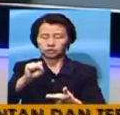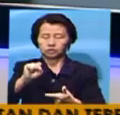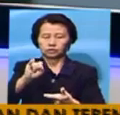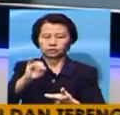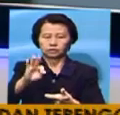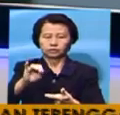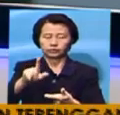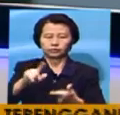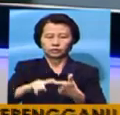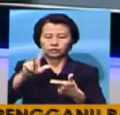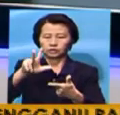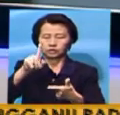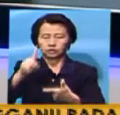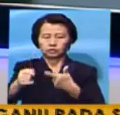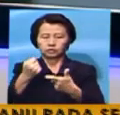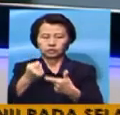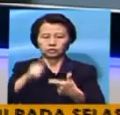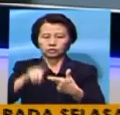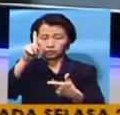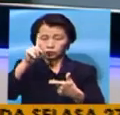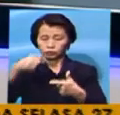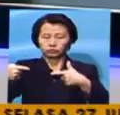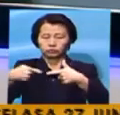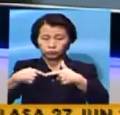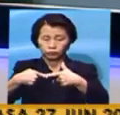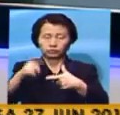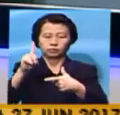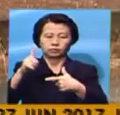Jafar 31 tahun dengan satu